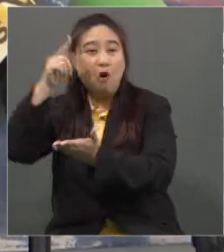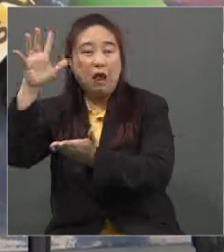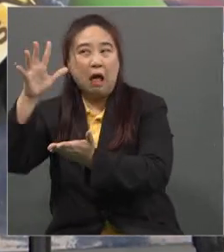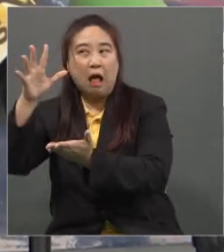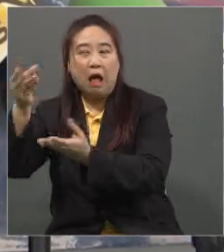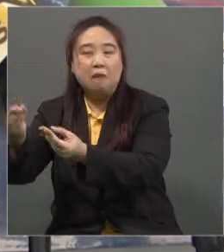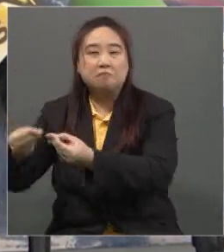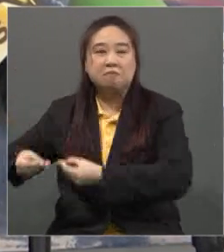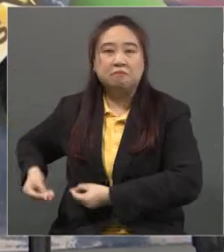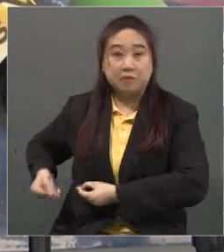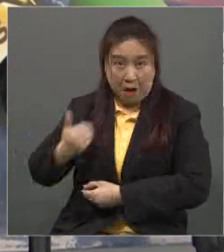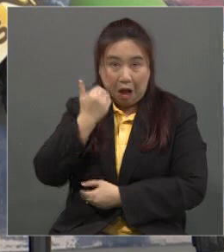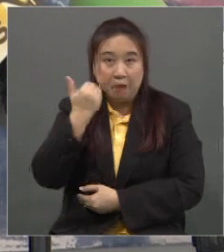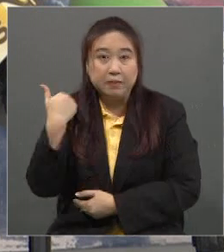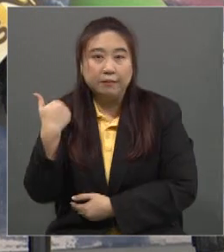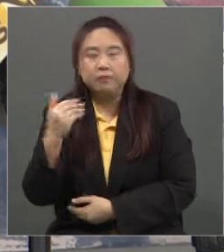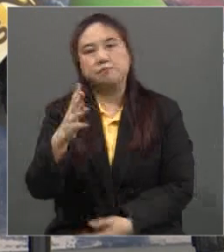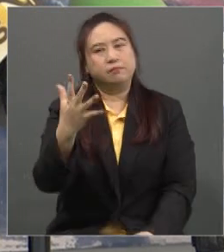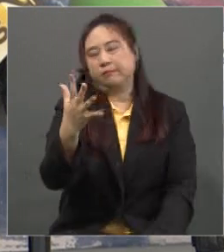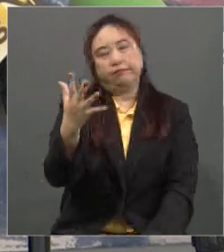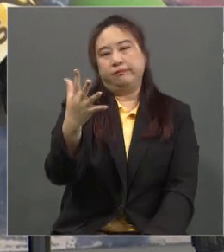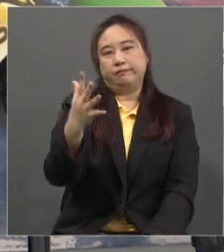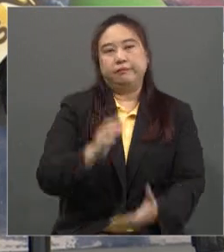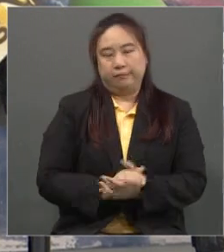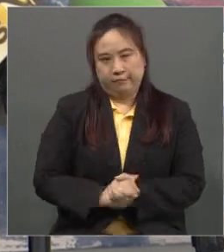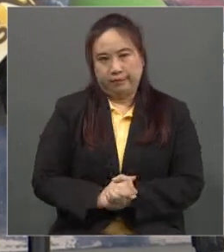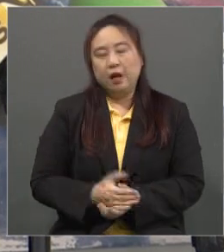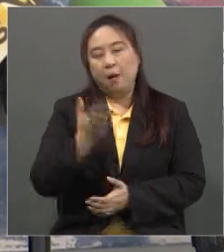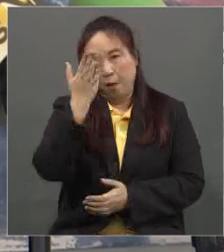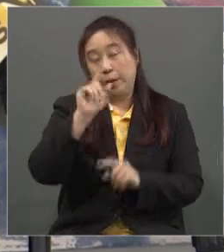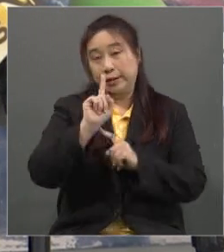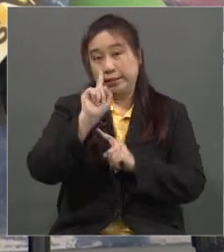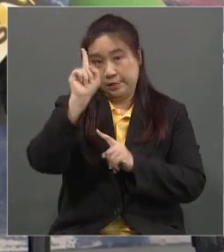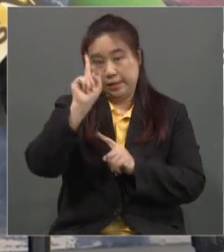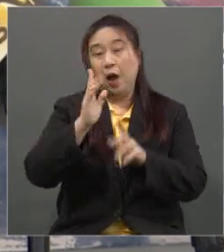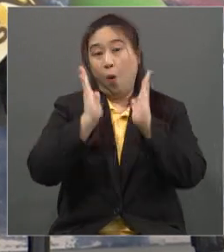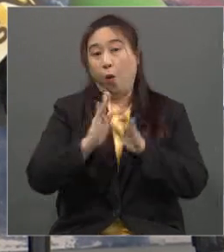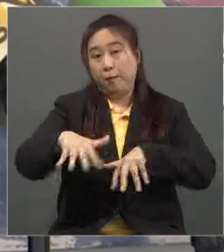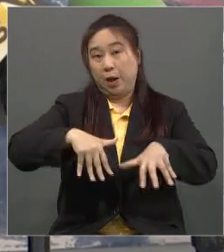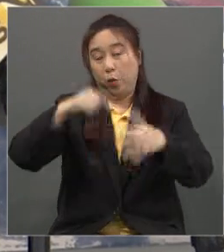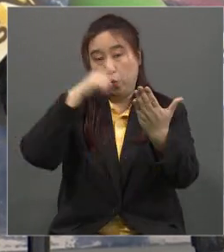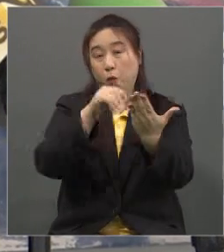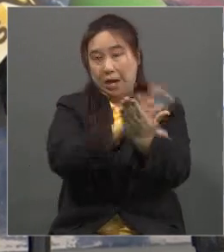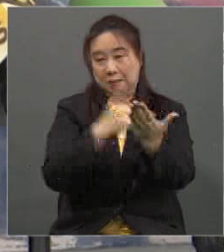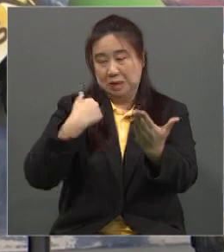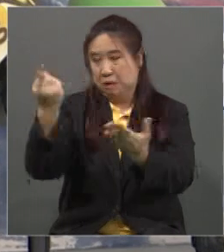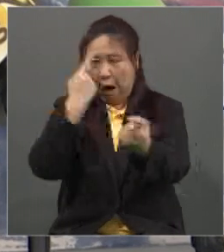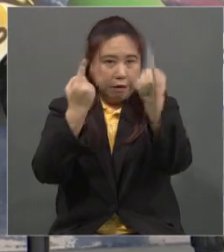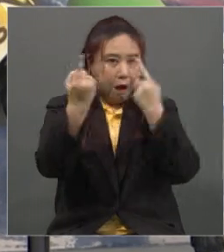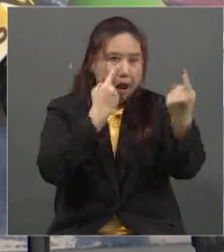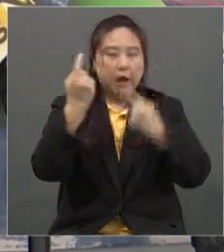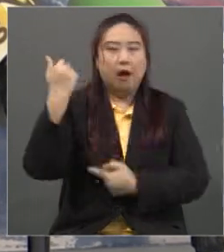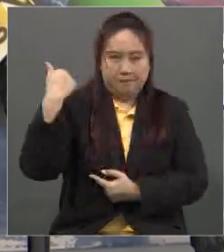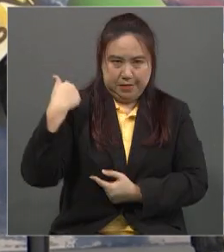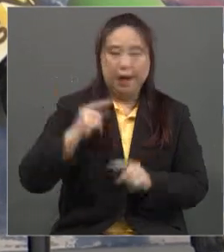ผมดีใจด้วยซ้ำว่าอย่างน้อยก็ตามประเด็นที่หนึ่งจะทำให้คนทั้งประเทศ แม้จะผมจะโดนด่าแต่คนจะเข้าใจว่